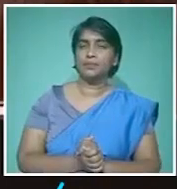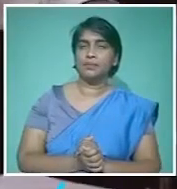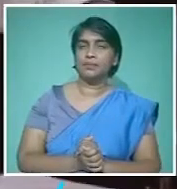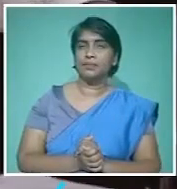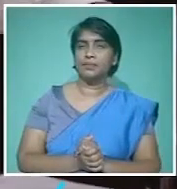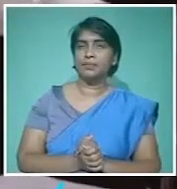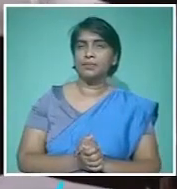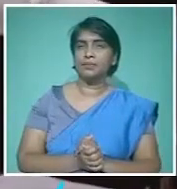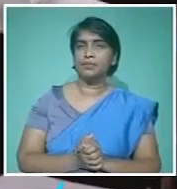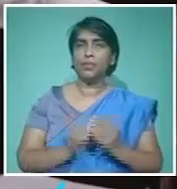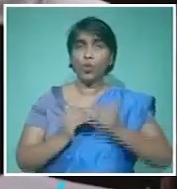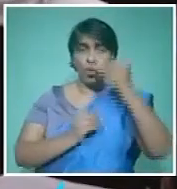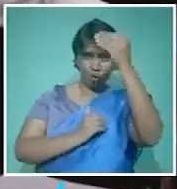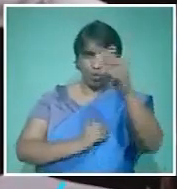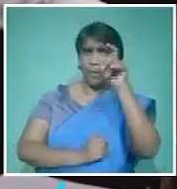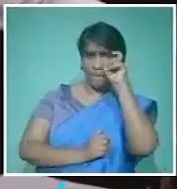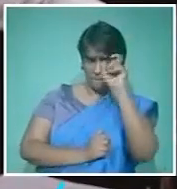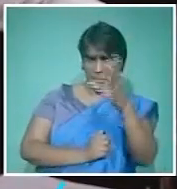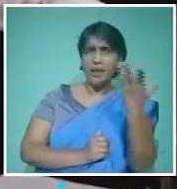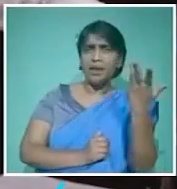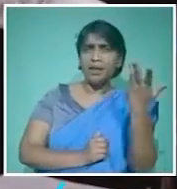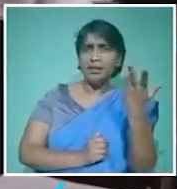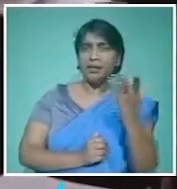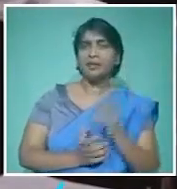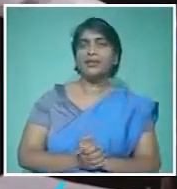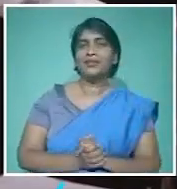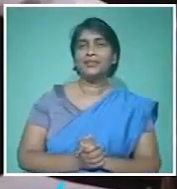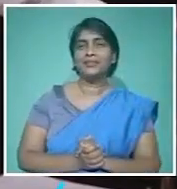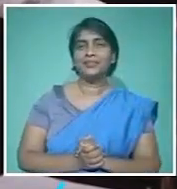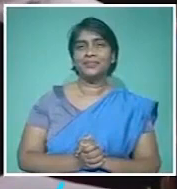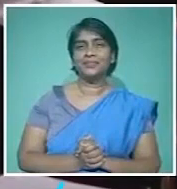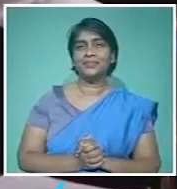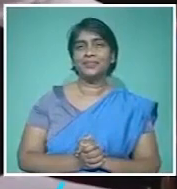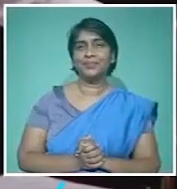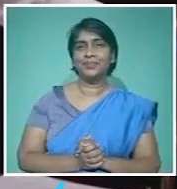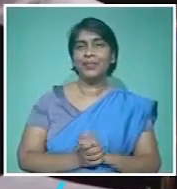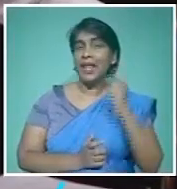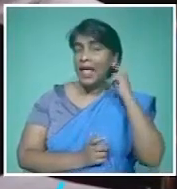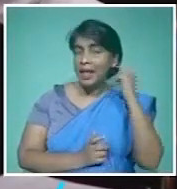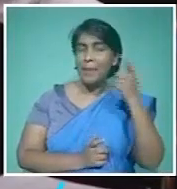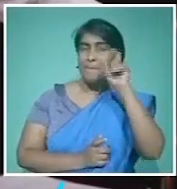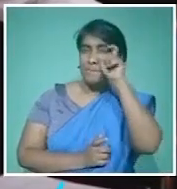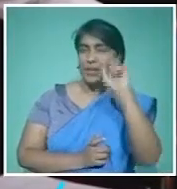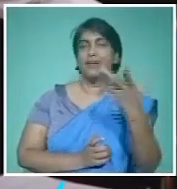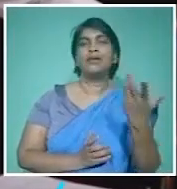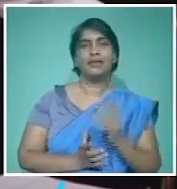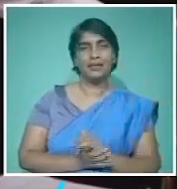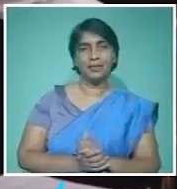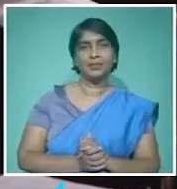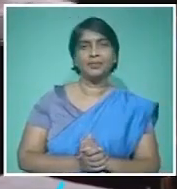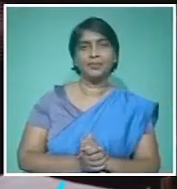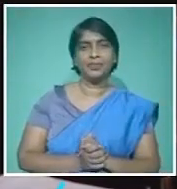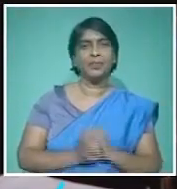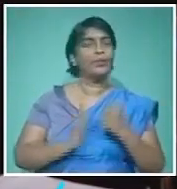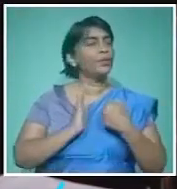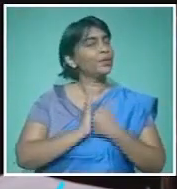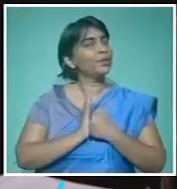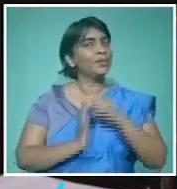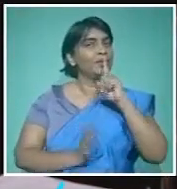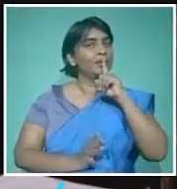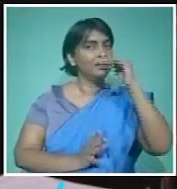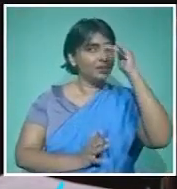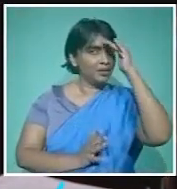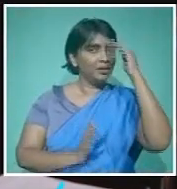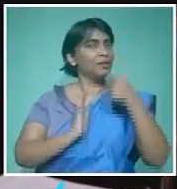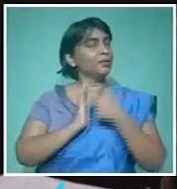අපි දුර නිසා පේන්නේ නැද්ද දන්නේ ඔබතුමාට? නෑ එහෙම එකක් තියෙනවා. ඔව්. ඇහෙන්නෙත් නෑ පේන්නෙත් නෑ වගේ. ගරු කතානායකතුමනි